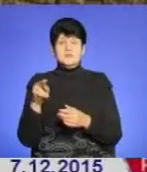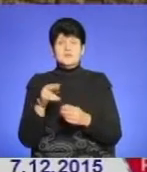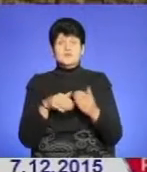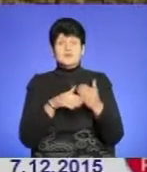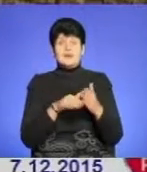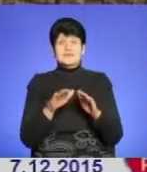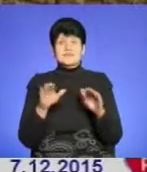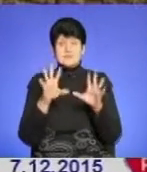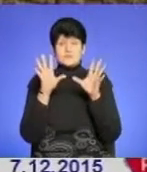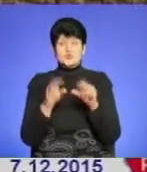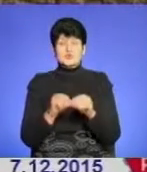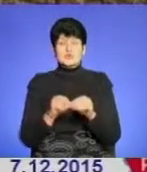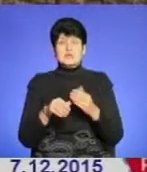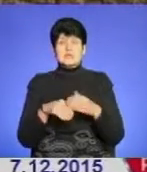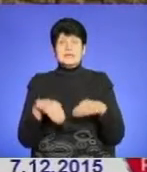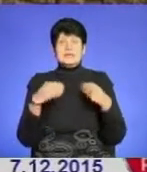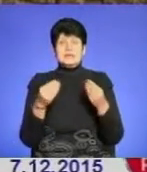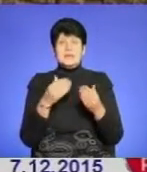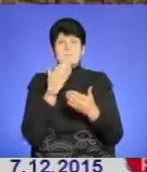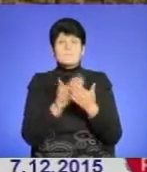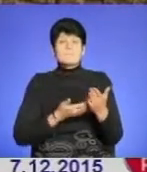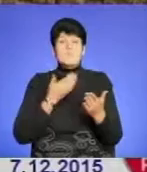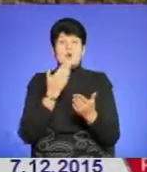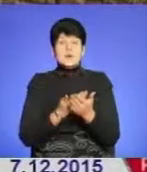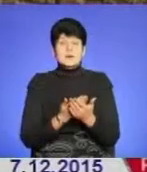дітям усьому, надає поради,